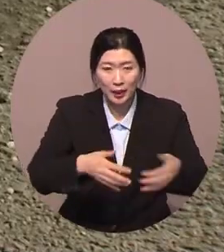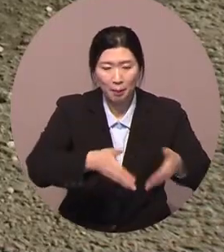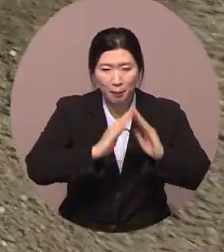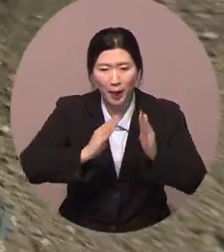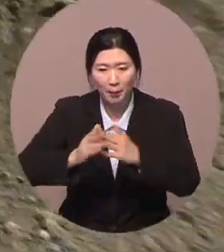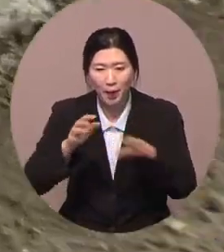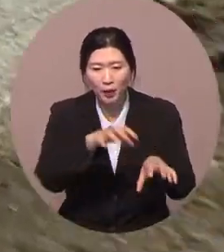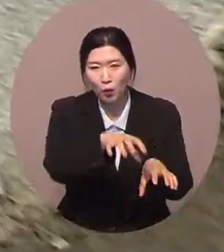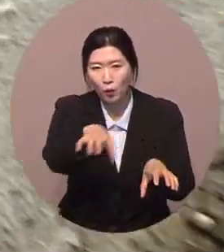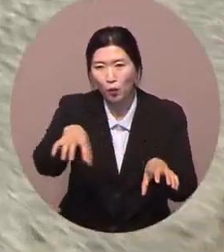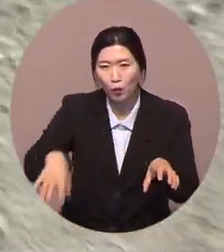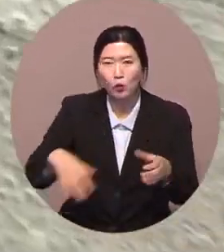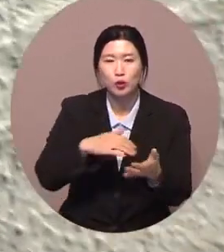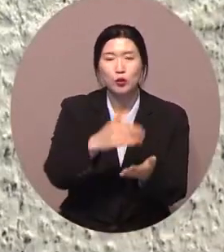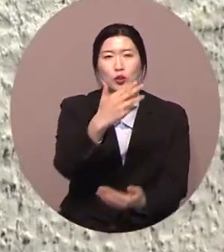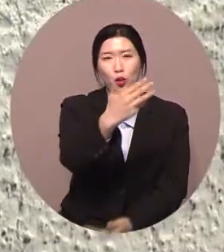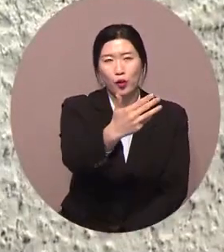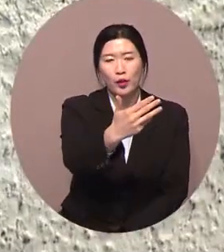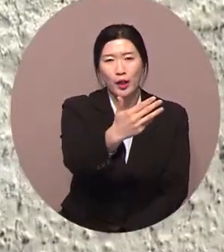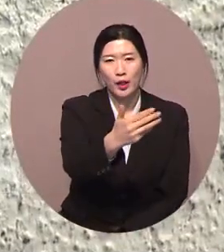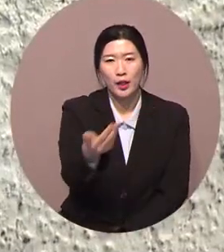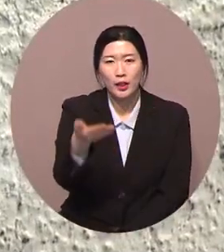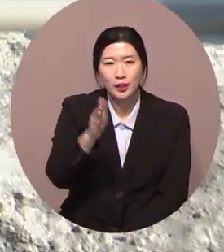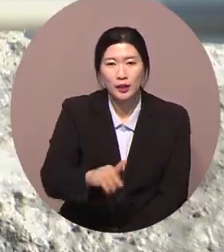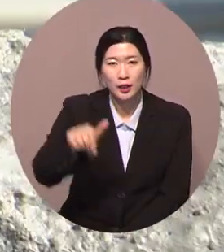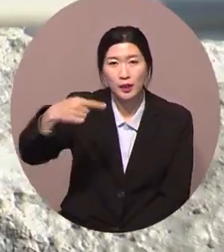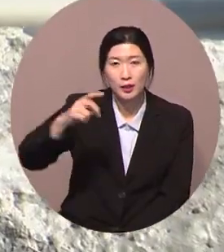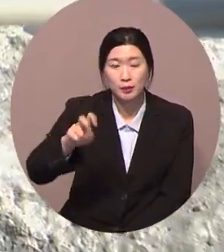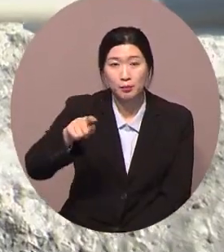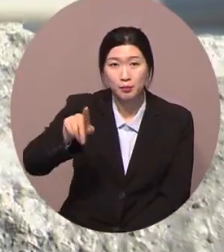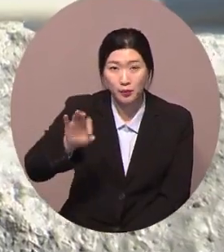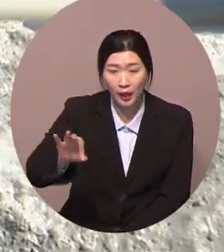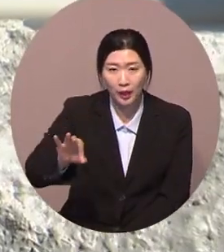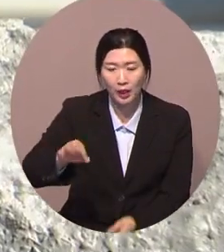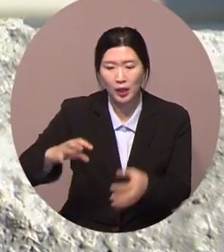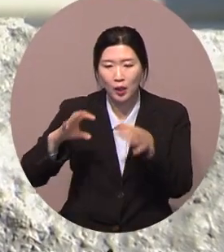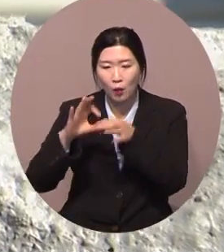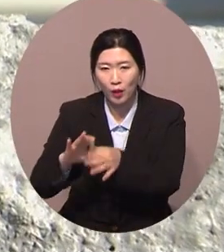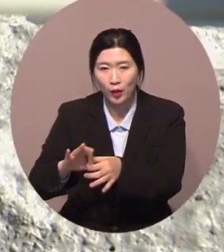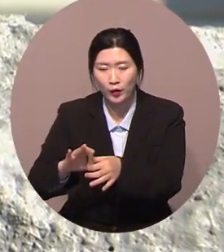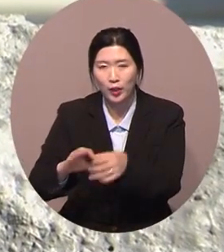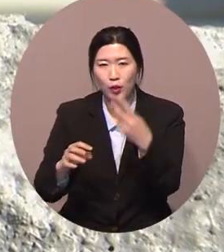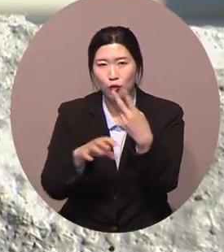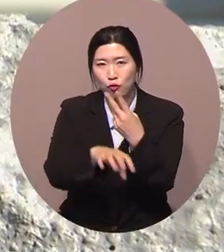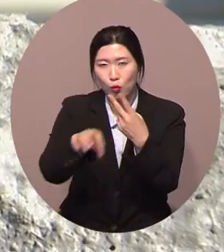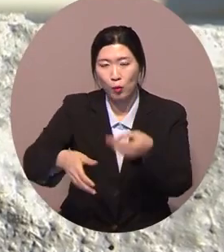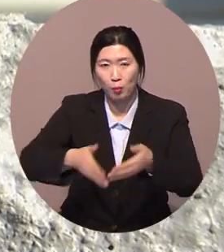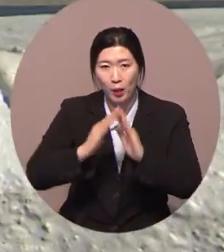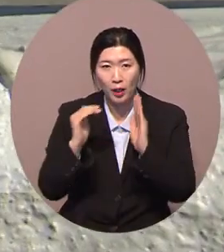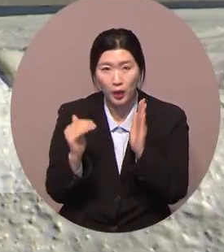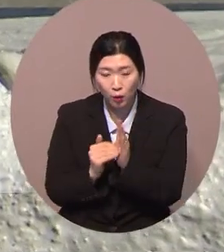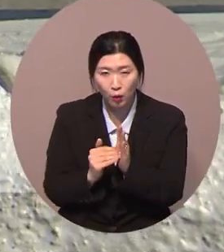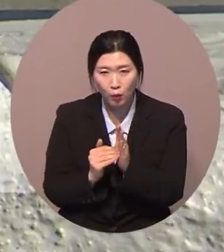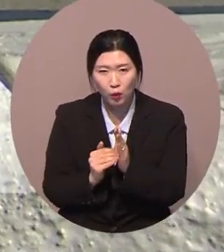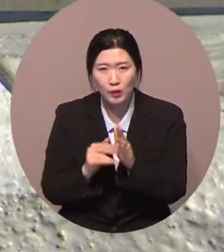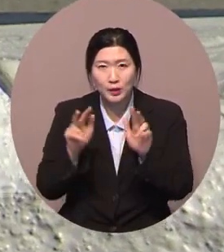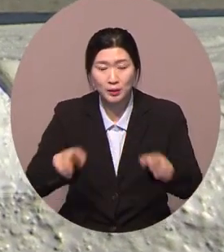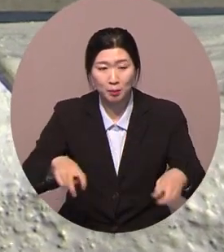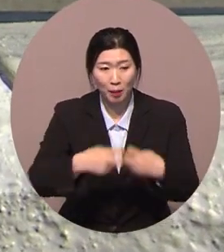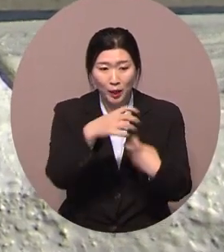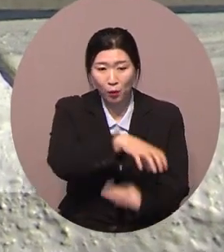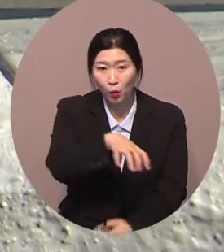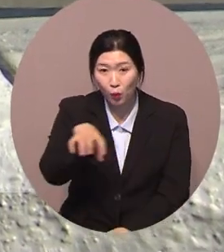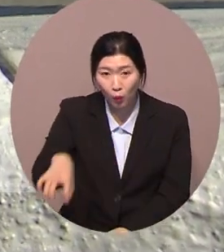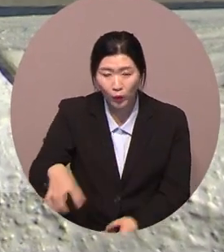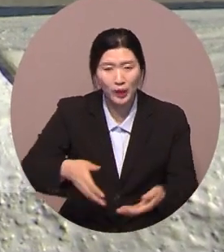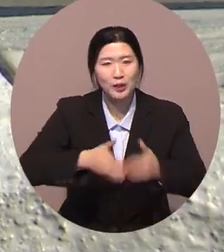18곳. 하지만 이 중 금강을 지나는 교량에는 단 두 곳만 설치돼 있고 특히 이번 사고가 난 교량에는 관련 시설이